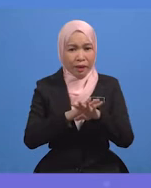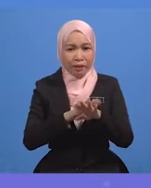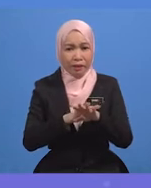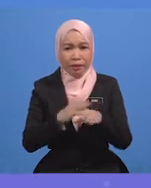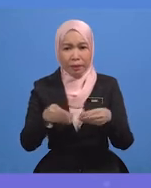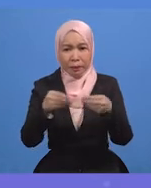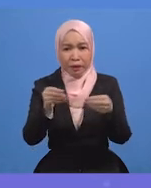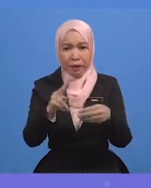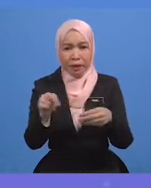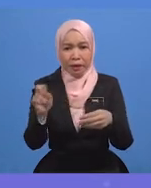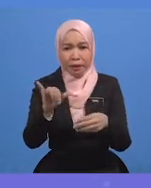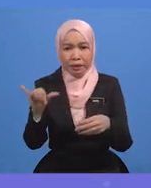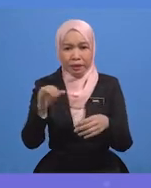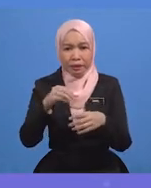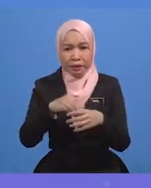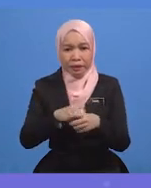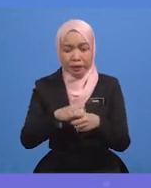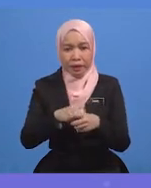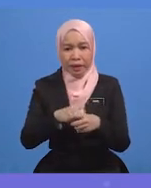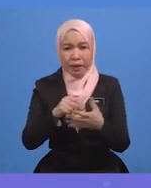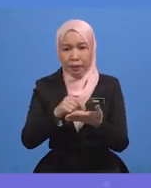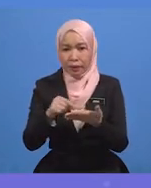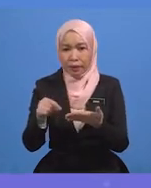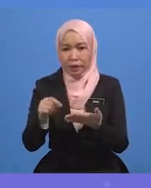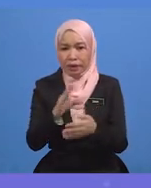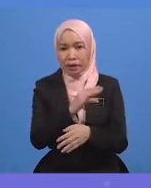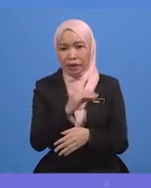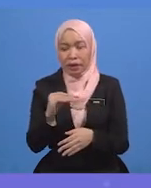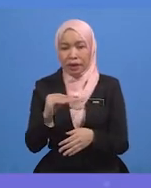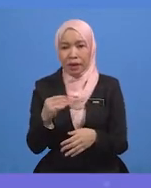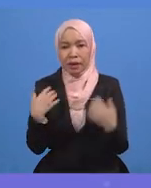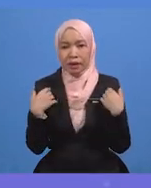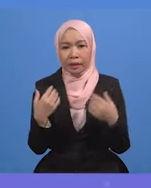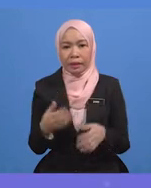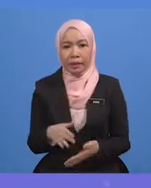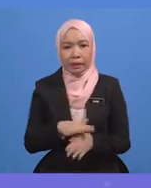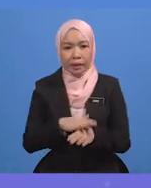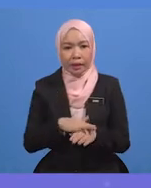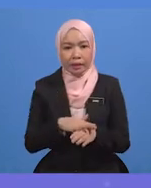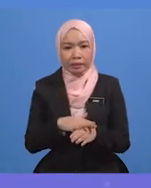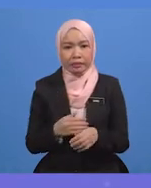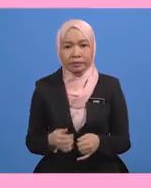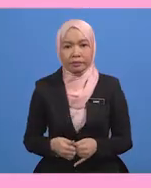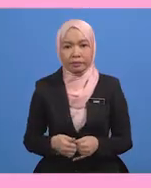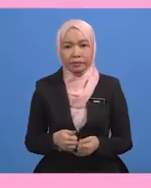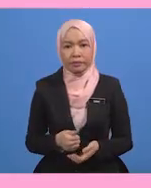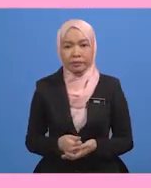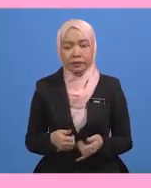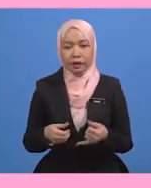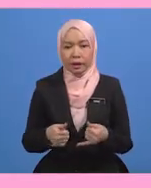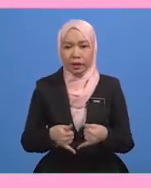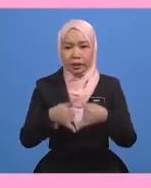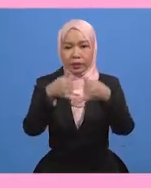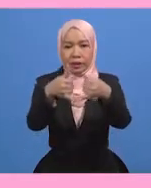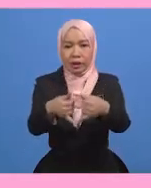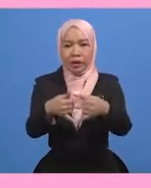membekas ini menyebabkan Hamka menerima pelbagai anugerah. Antaranya termasuklah